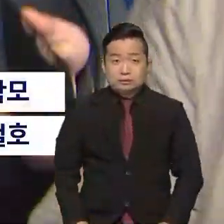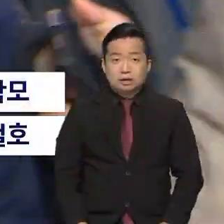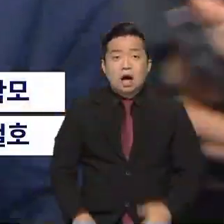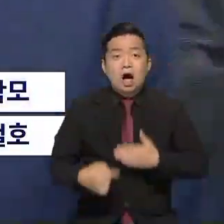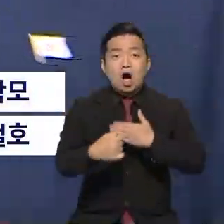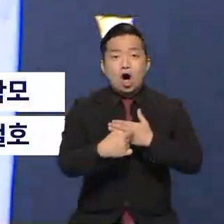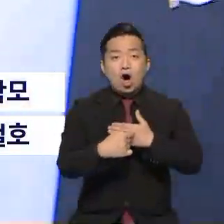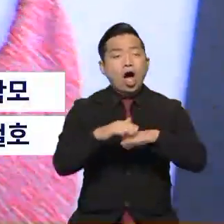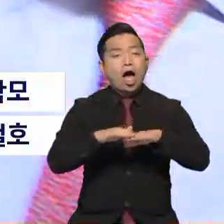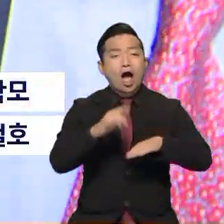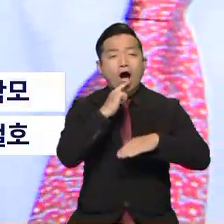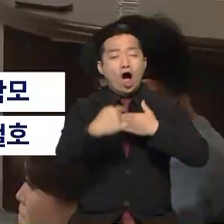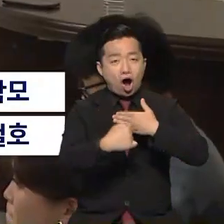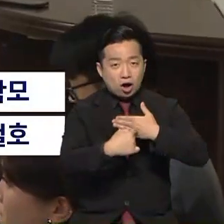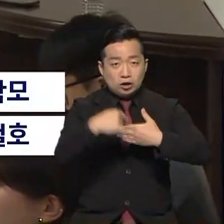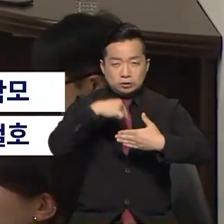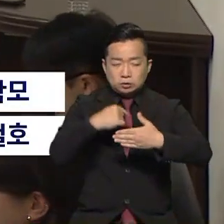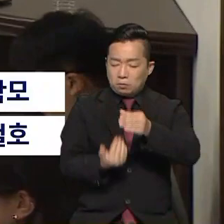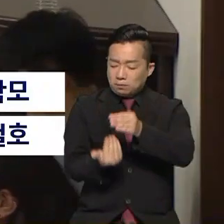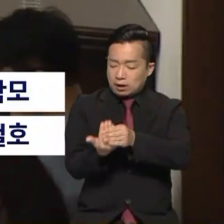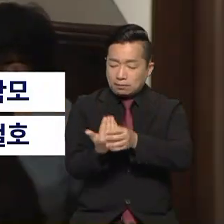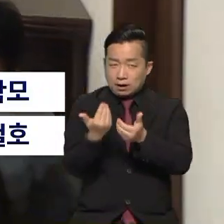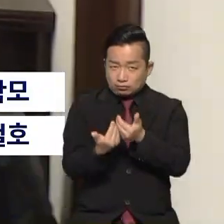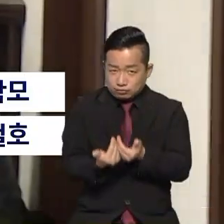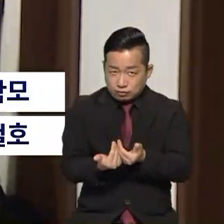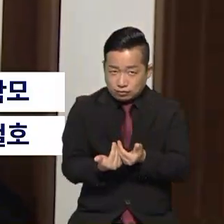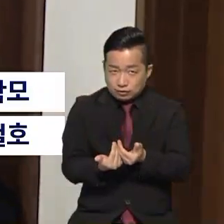봉합했지만 언제든 불씨가 살아날 수 있는